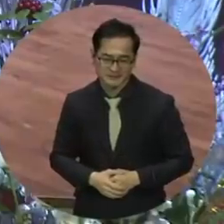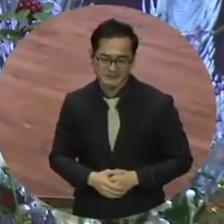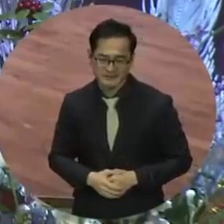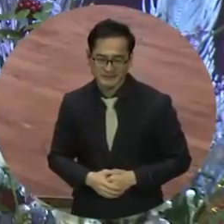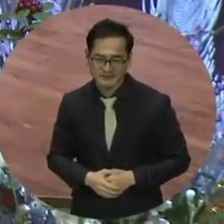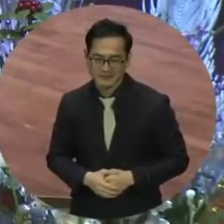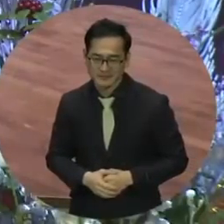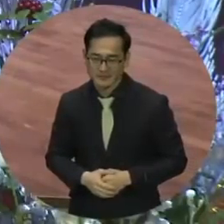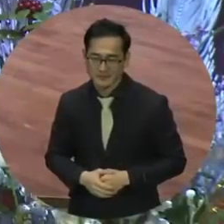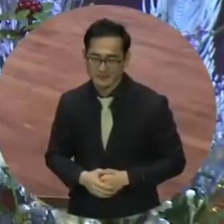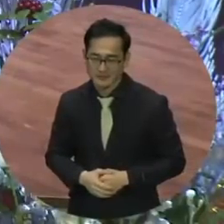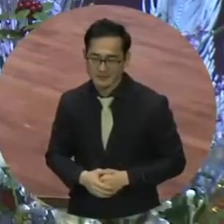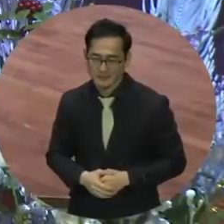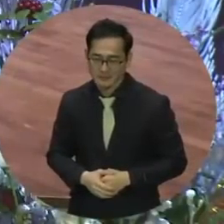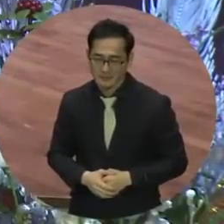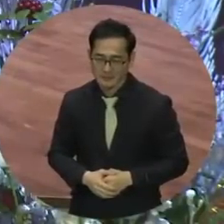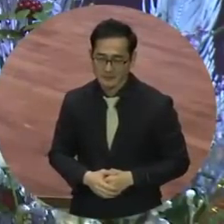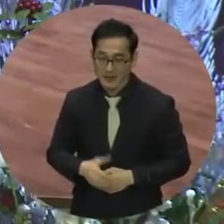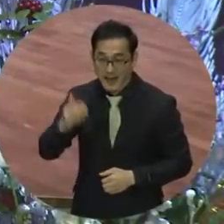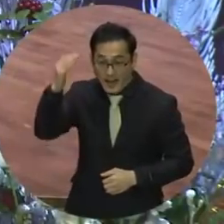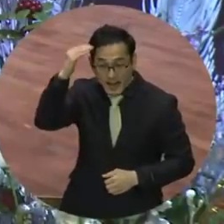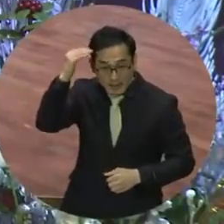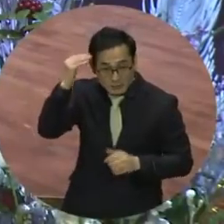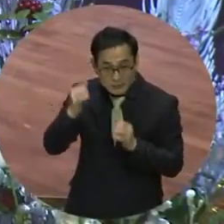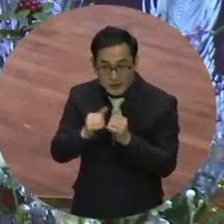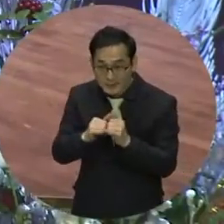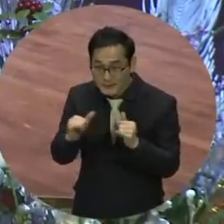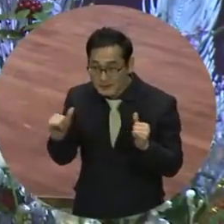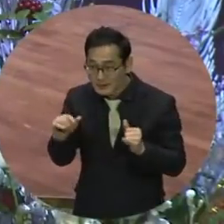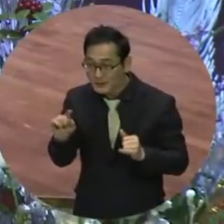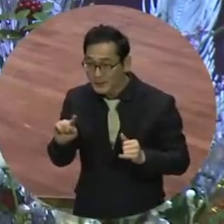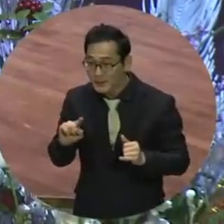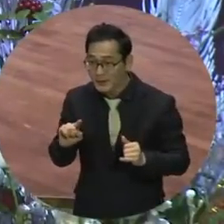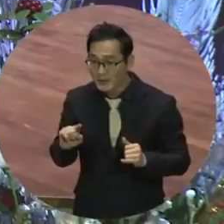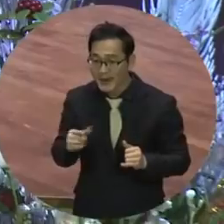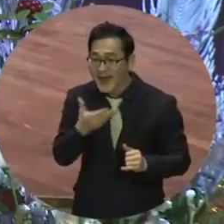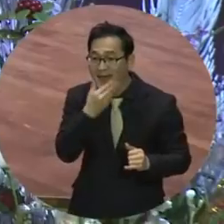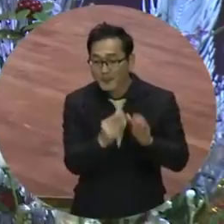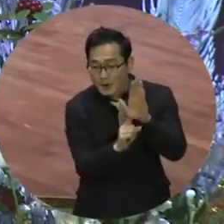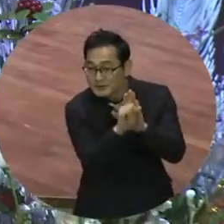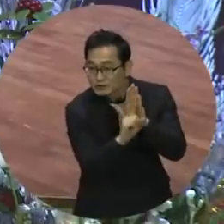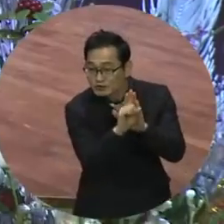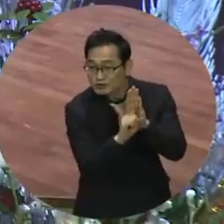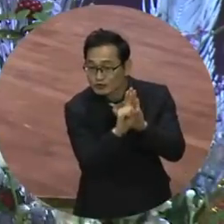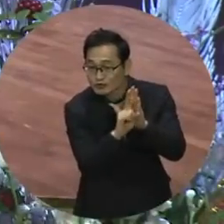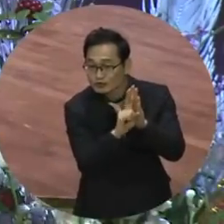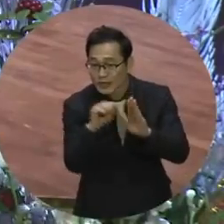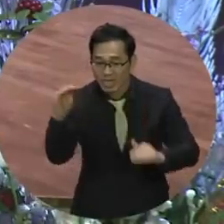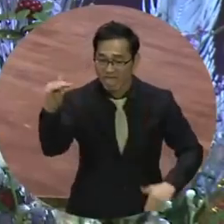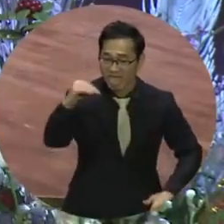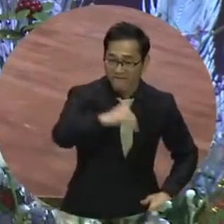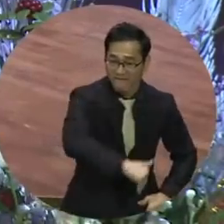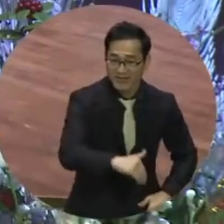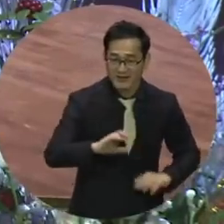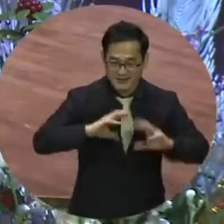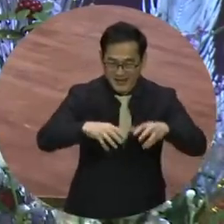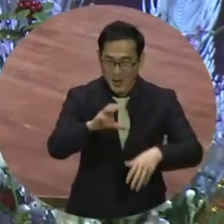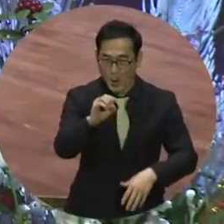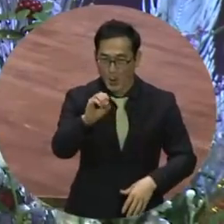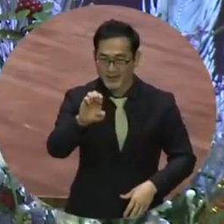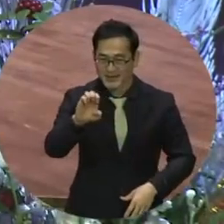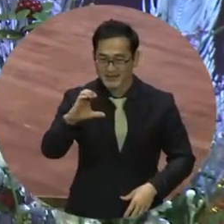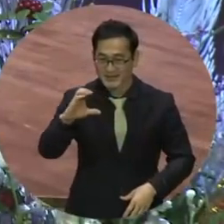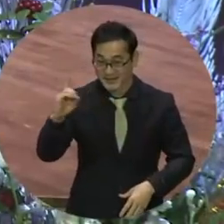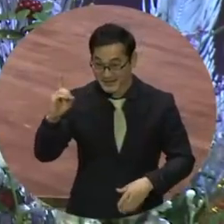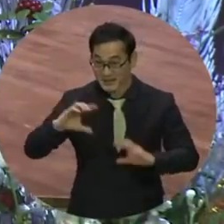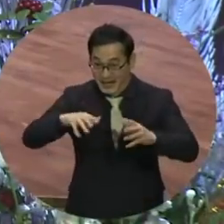알게 모르게 염려 근심, 한국 사람들은 이 행복지수가 아주 낮지요. 세계 OECD 국가 중에서 거의 꼴찌에